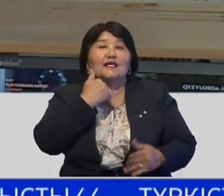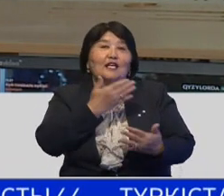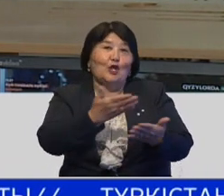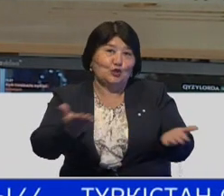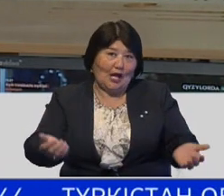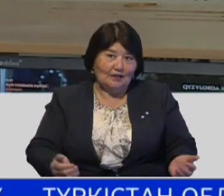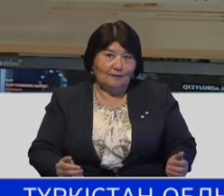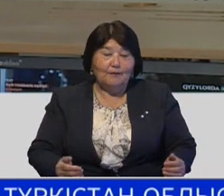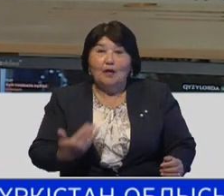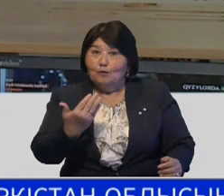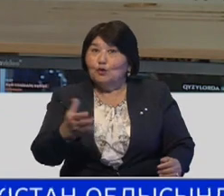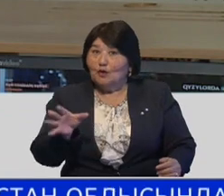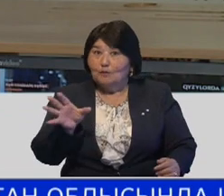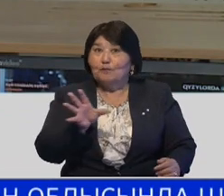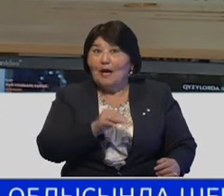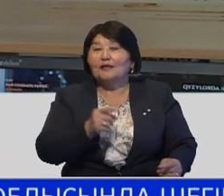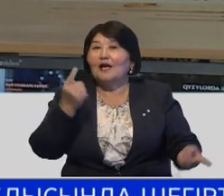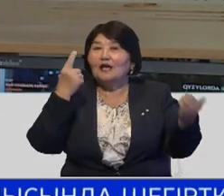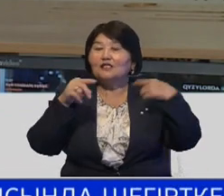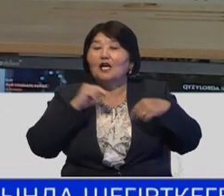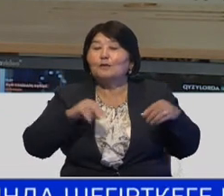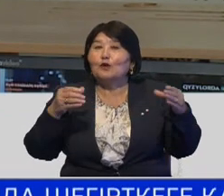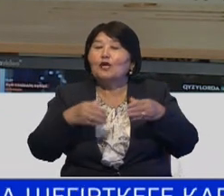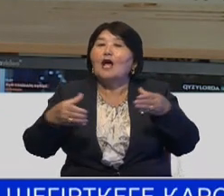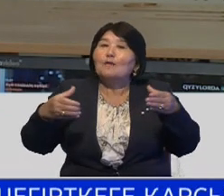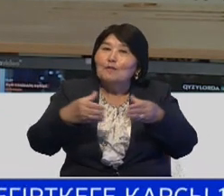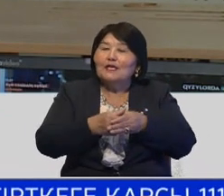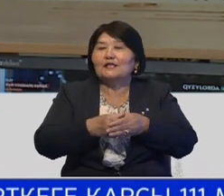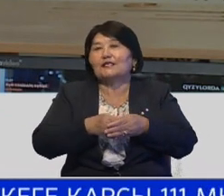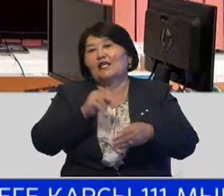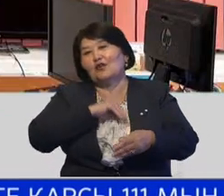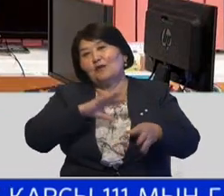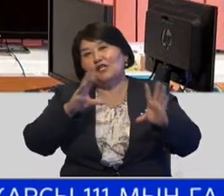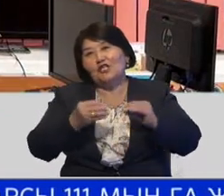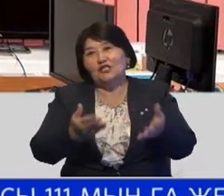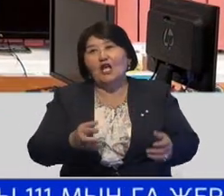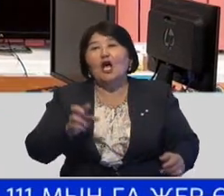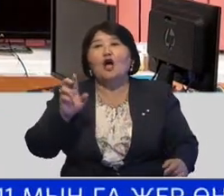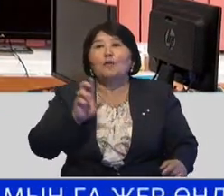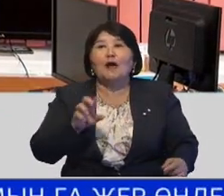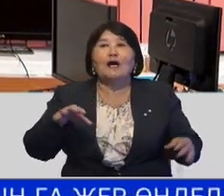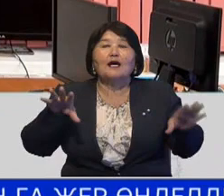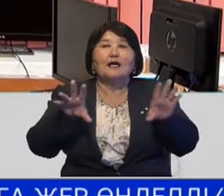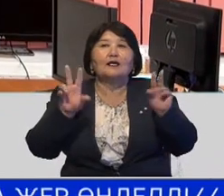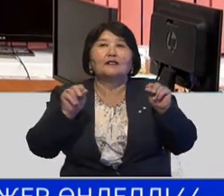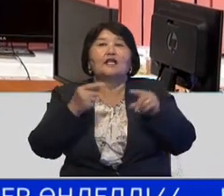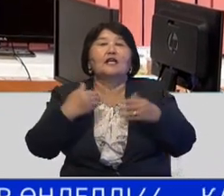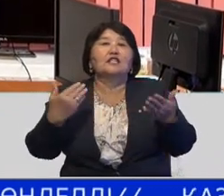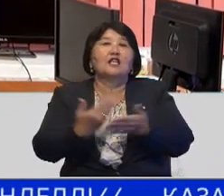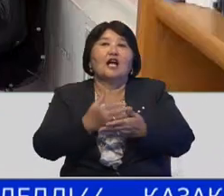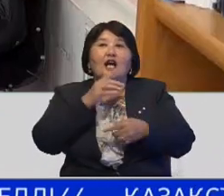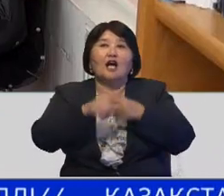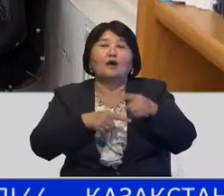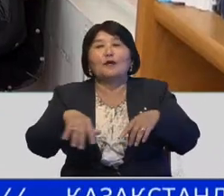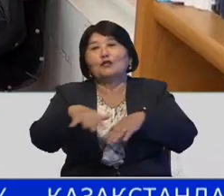ұсынылады. Мұның барлығы шығармашылық ұжымның бірлескен еңбегінің нәтижесі. Уақыт талабымен үндескен телеарна жаңа маусым